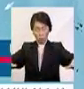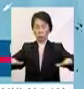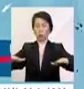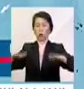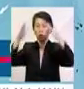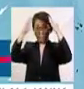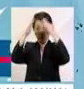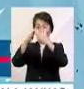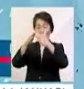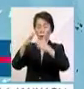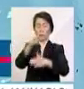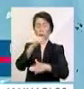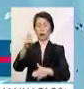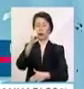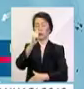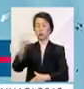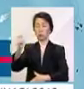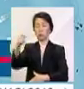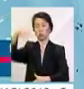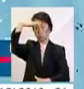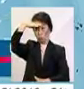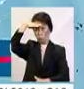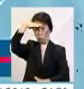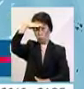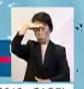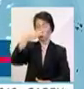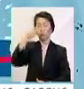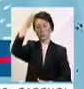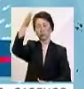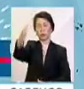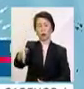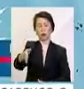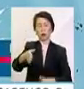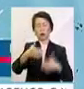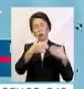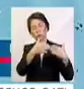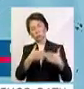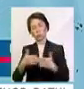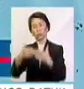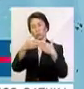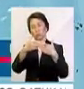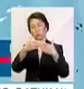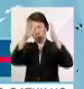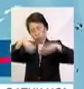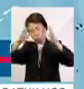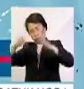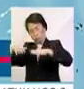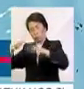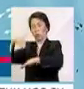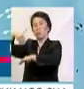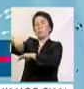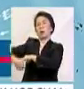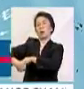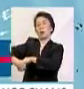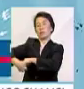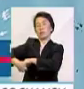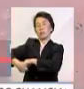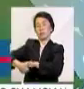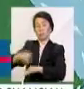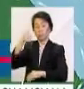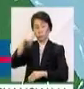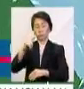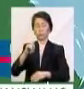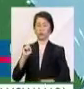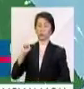negeri Pahang dan juga timur negeri Johor yang dijangka akan berterusan sehingga ke lewat malam nanti. Untuk